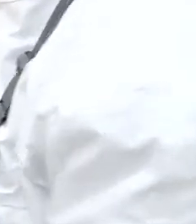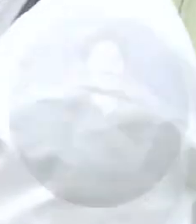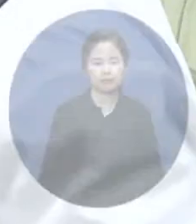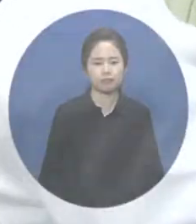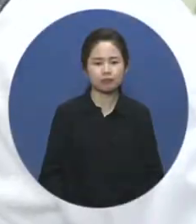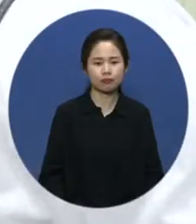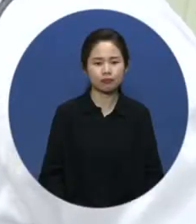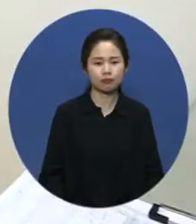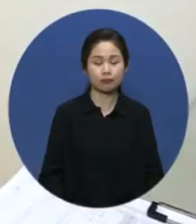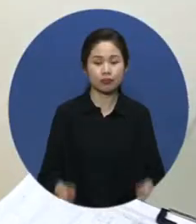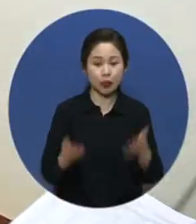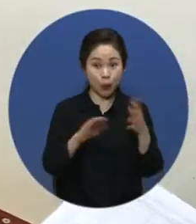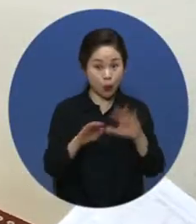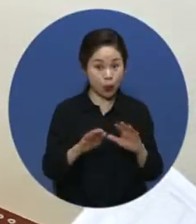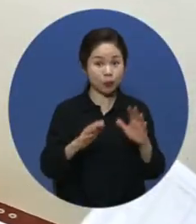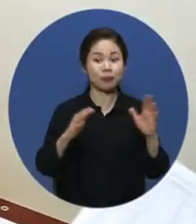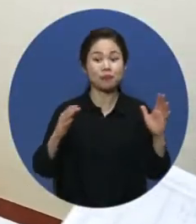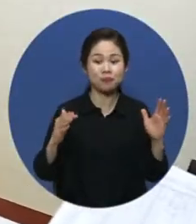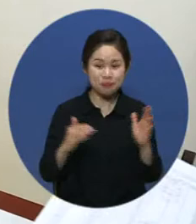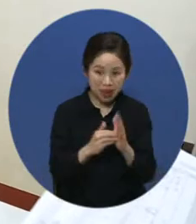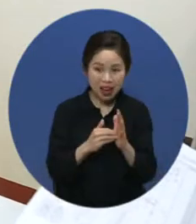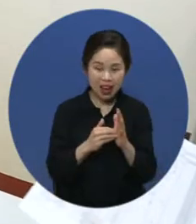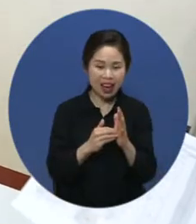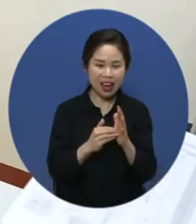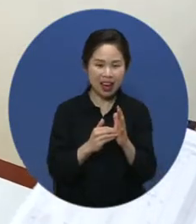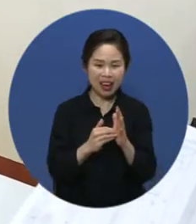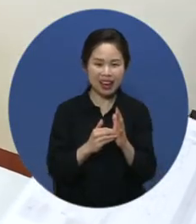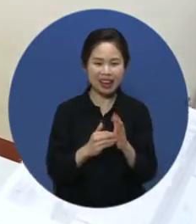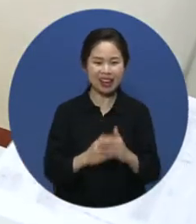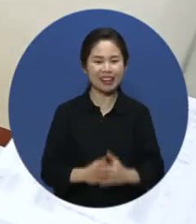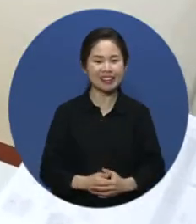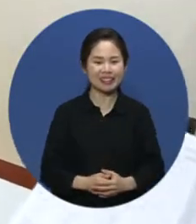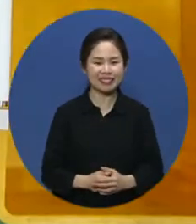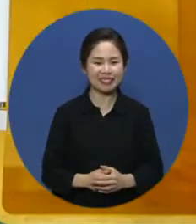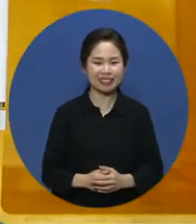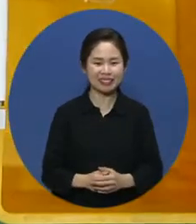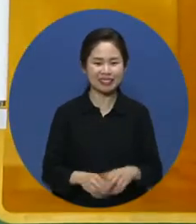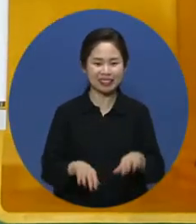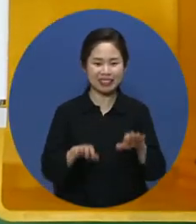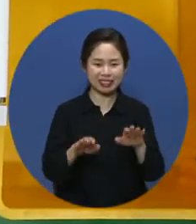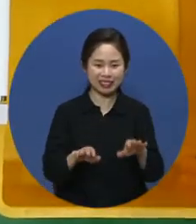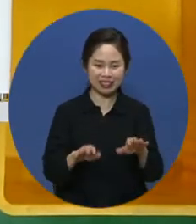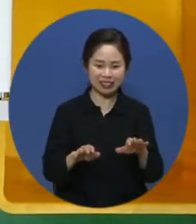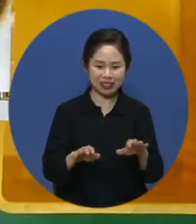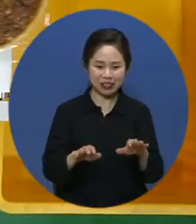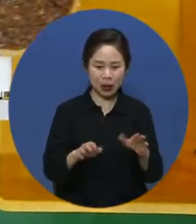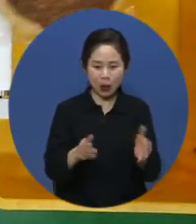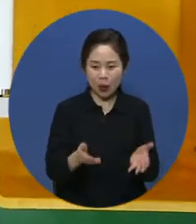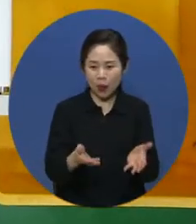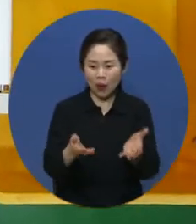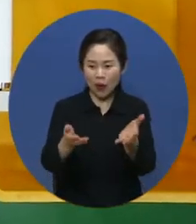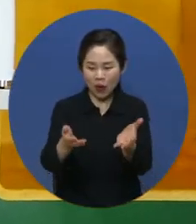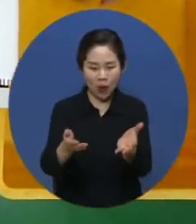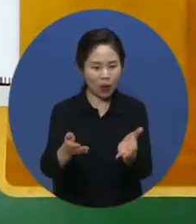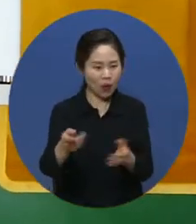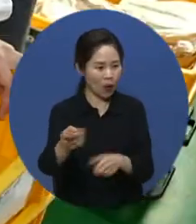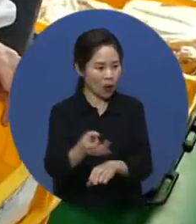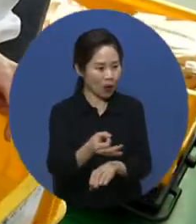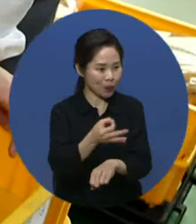이제 모든 포장을 마친 베이커리들. 소비자들에게 맛있는 행복이 되어주겠죠?